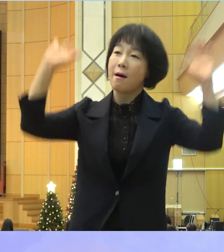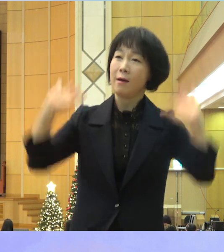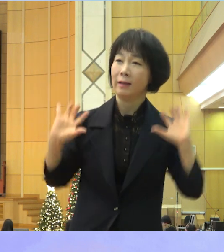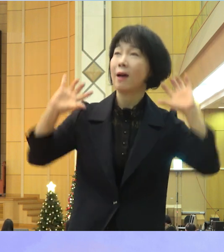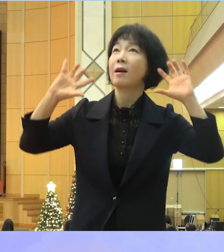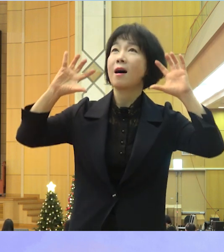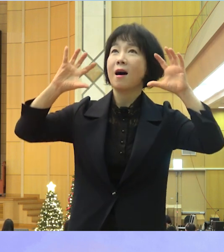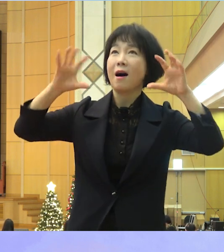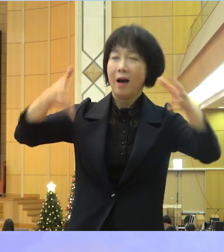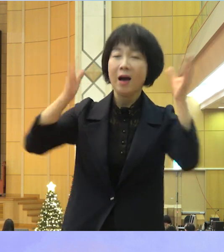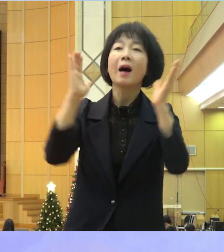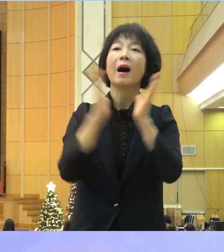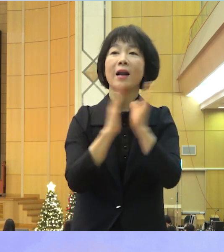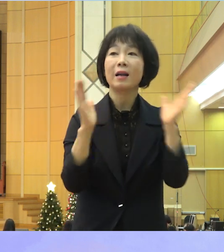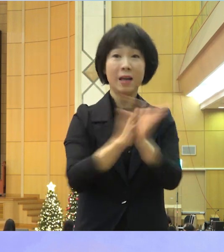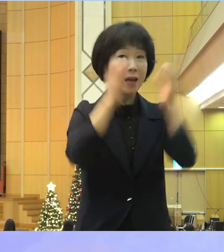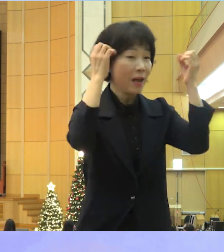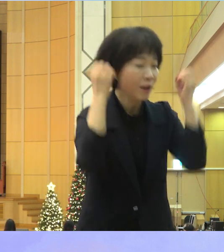하늘나라.